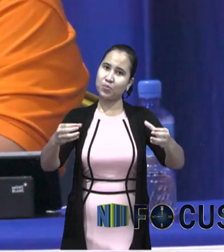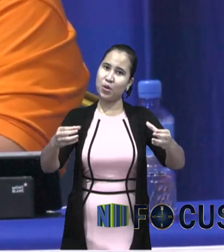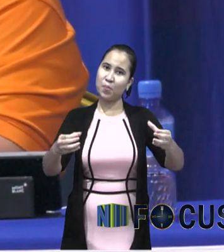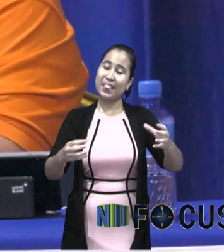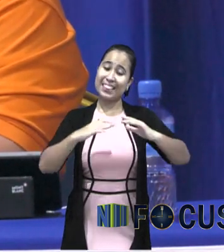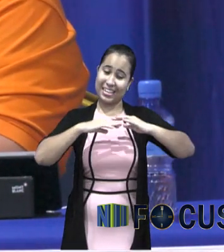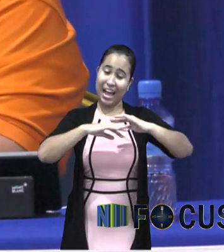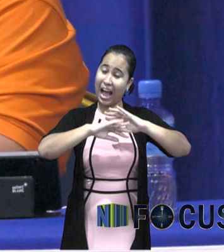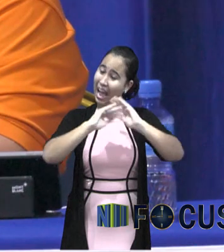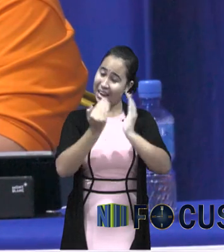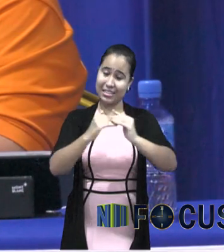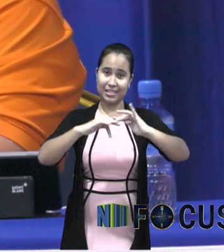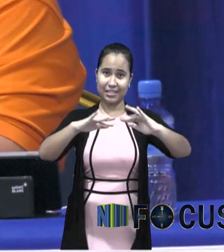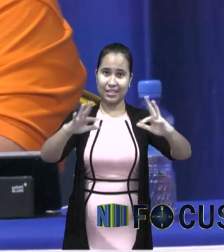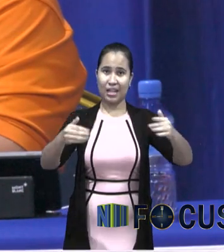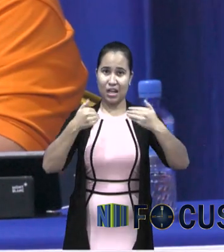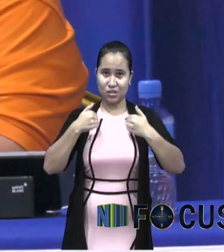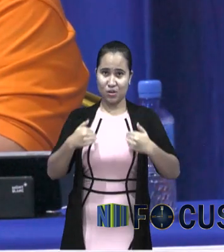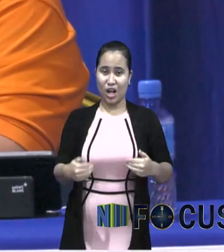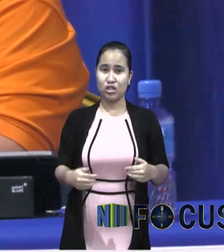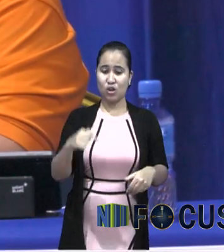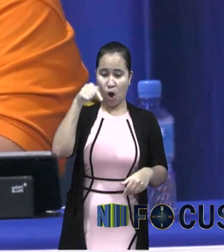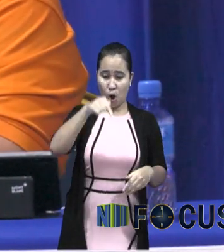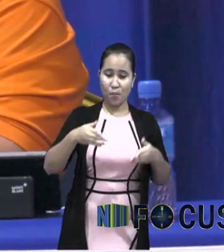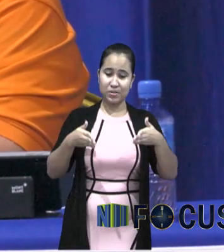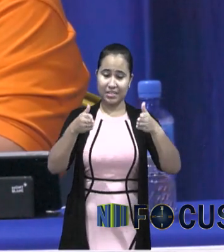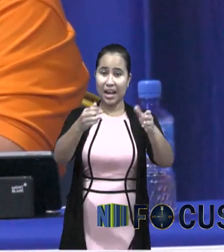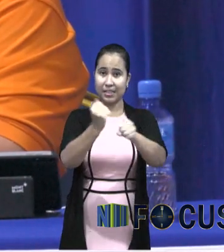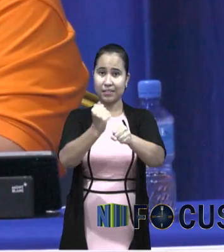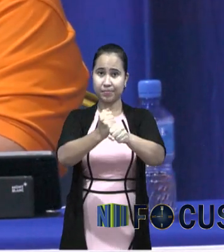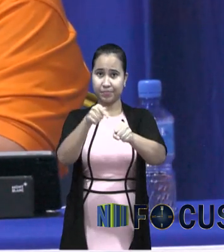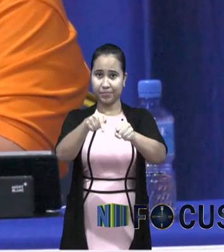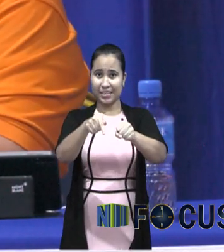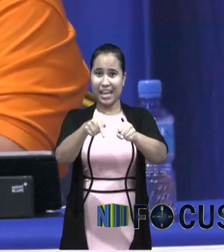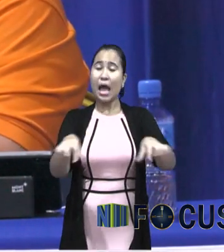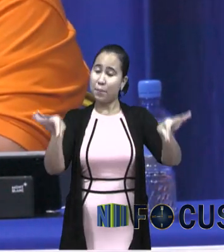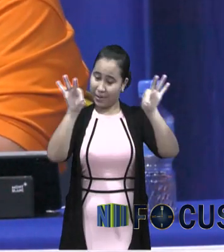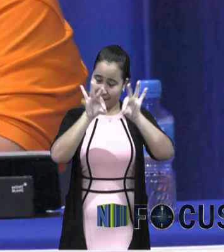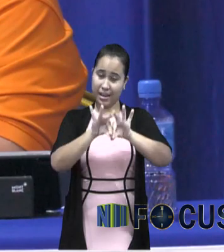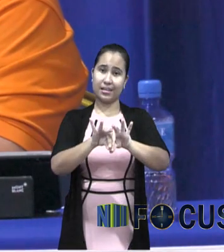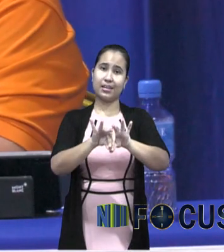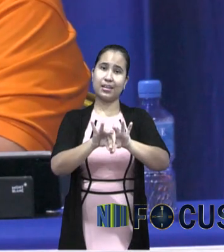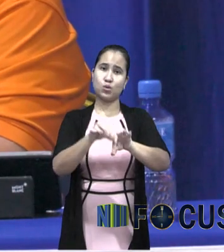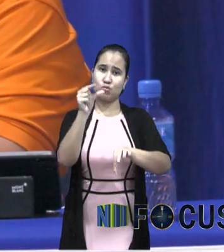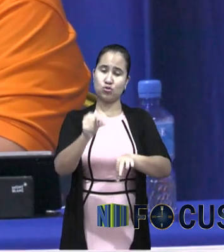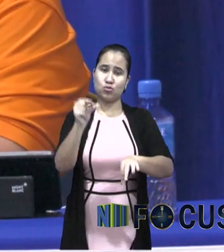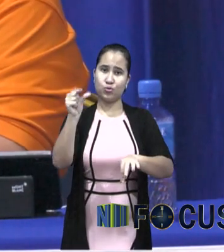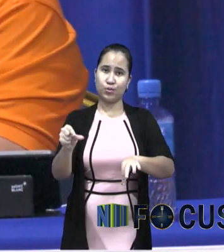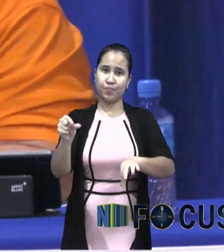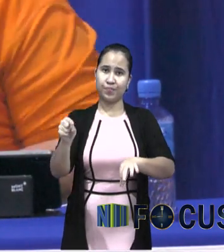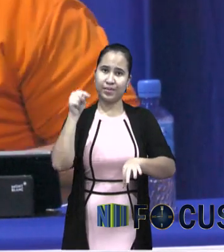regelen dat als er mensen in die periode zouden moeten werken, het daadwerkelijk essentiële personen zijn die